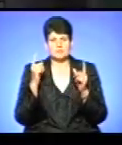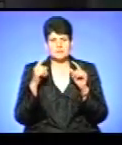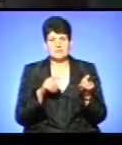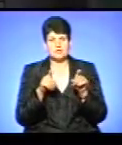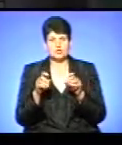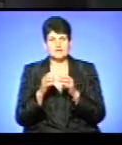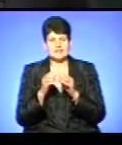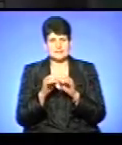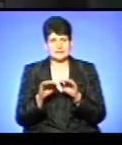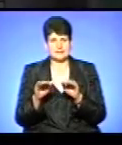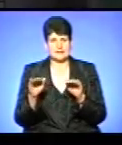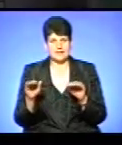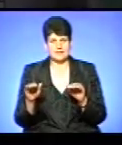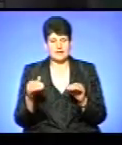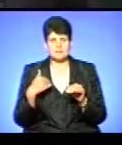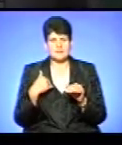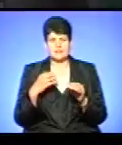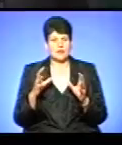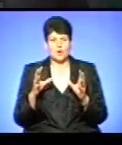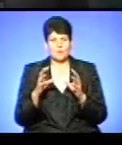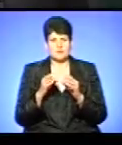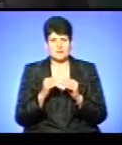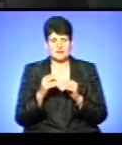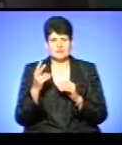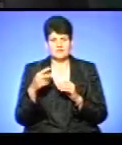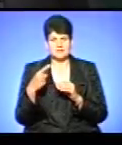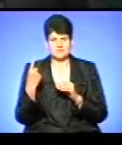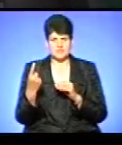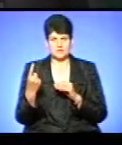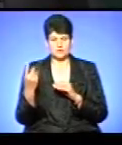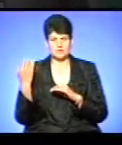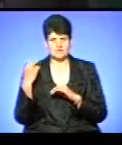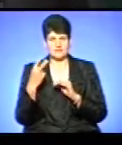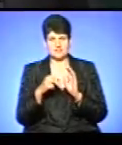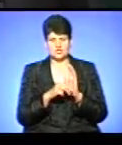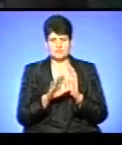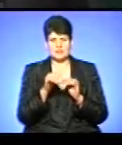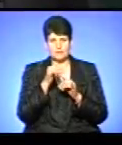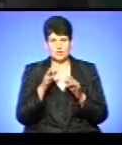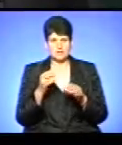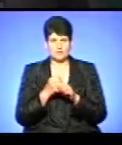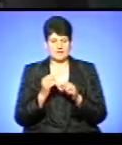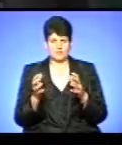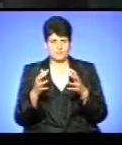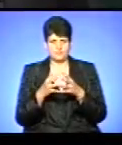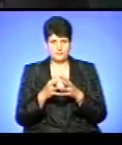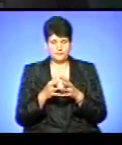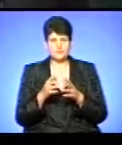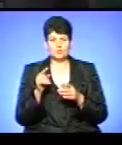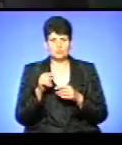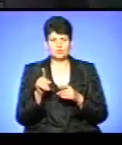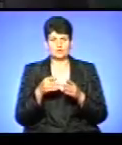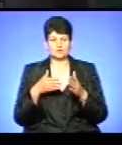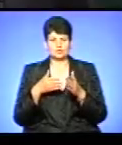перейшло 10 учнів, але ми не об'єднали, 21-ї школи колишньої є 26, ми не могли зробити таке об'єднання, тому що діти